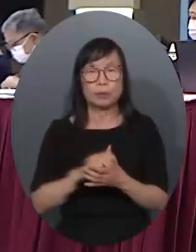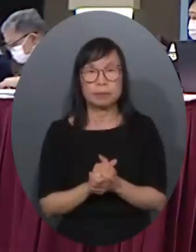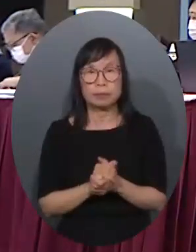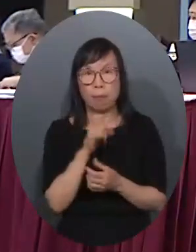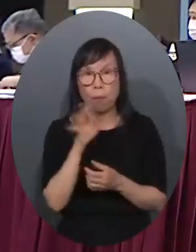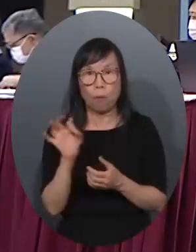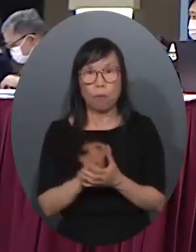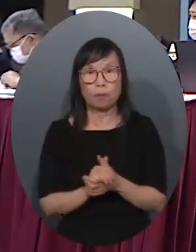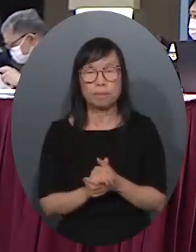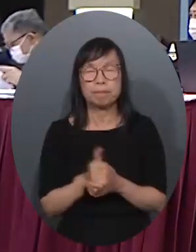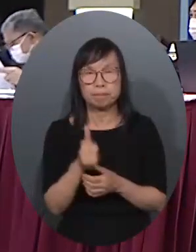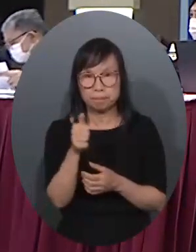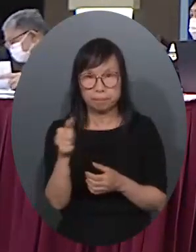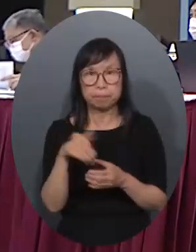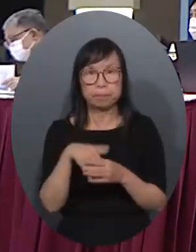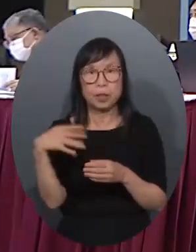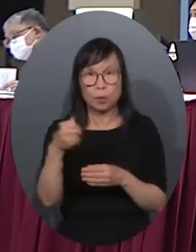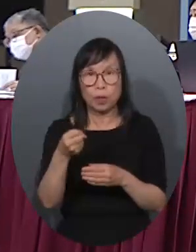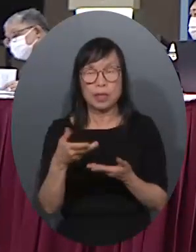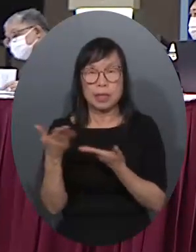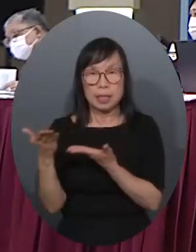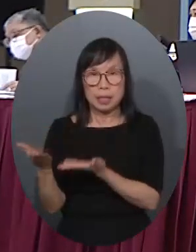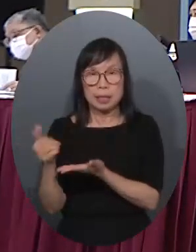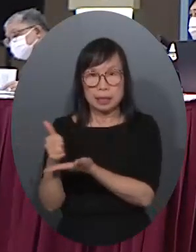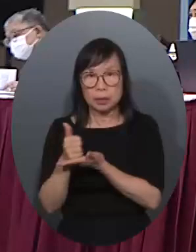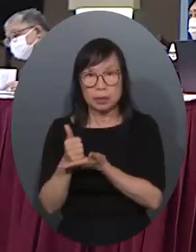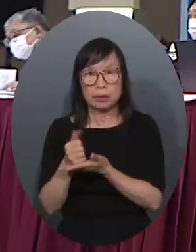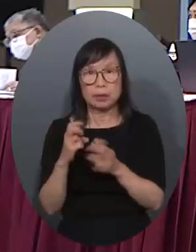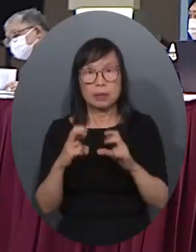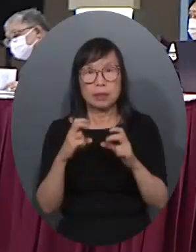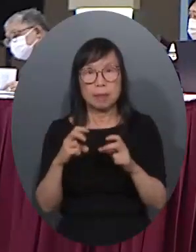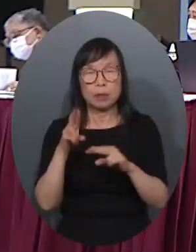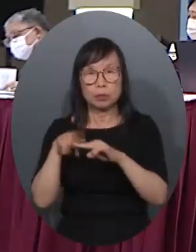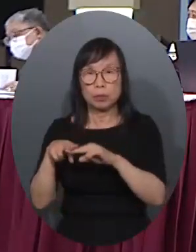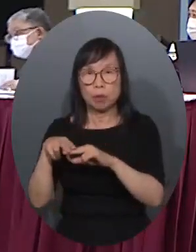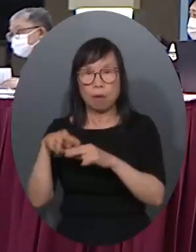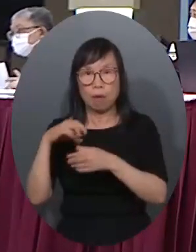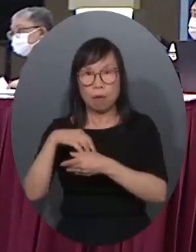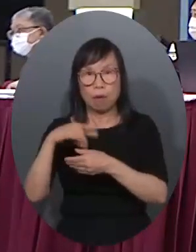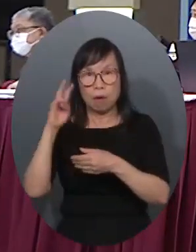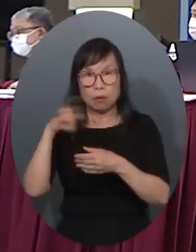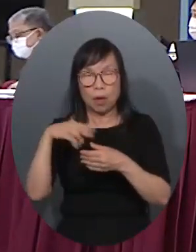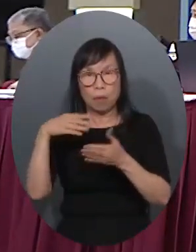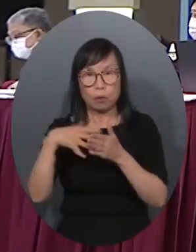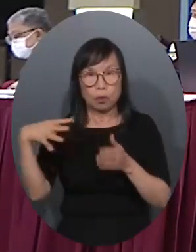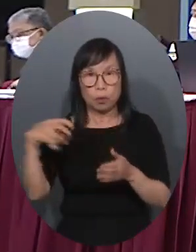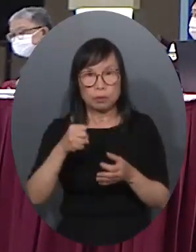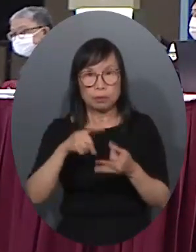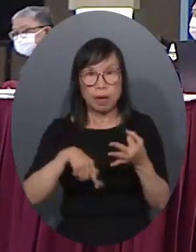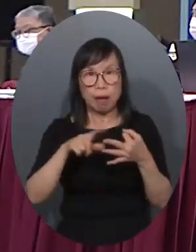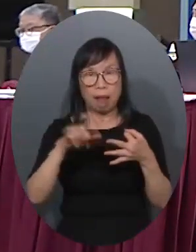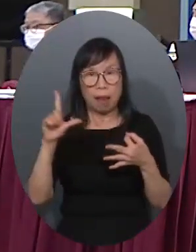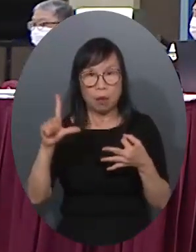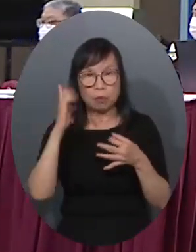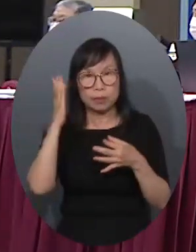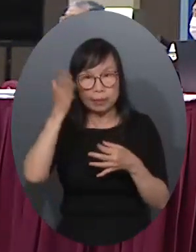多謝依位股東問題，或者依個問題，我想邀請我哋車務及中國內地業務常務總監劉天成先生回